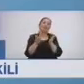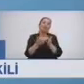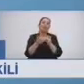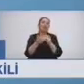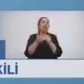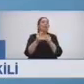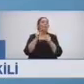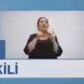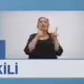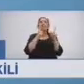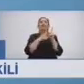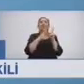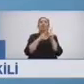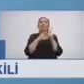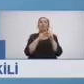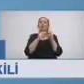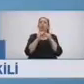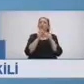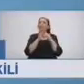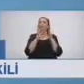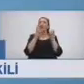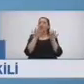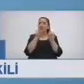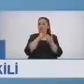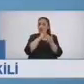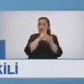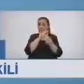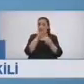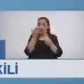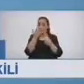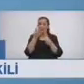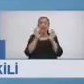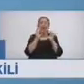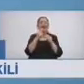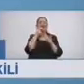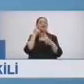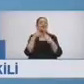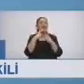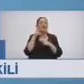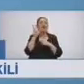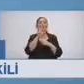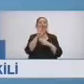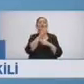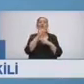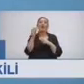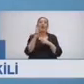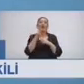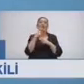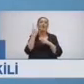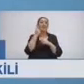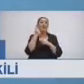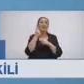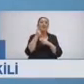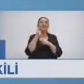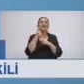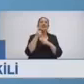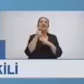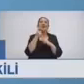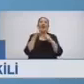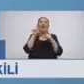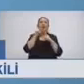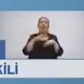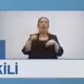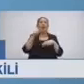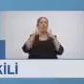çöp suların nasıl taşındığını merak ediyor musunuz? Her sene 30 milyon gibi bir rakamla oda yerindeki